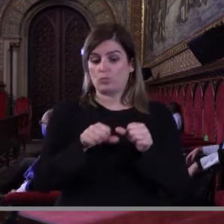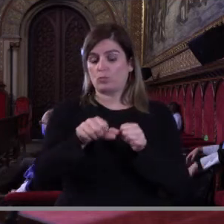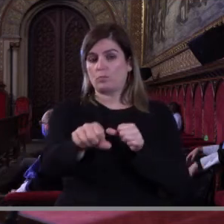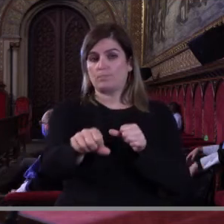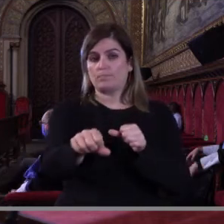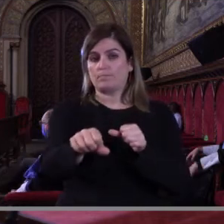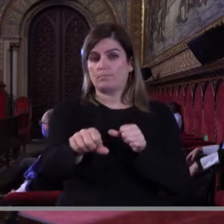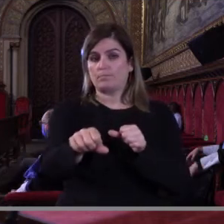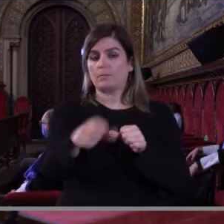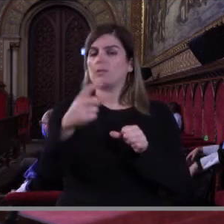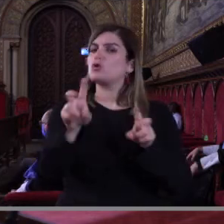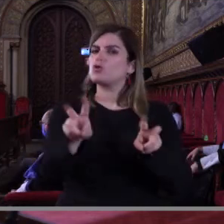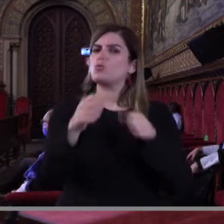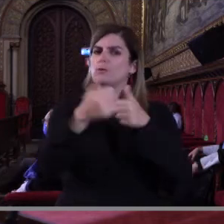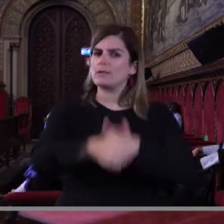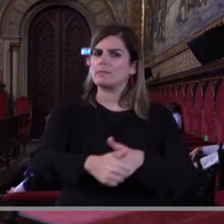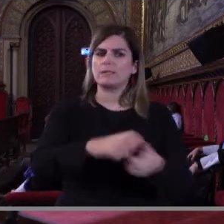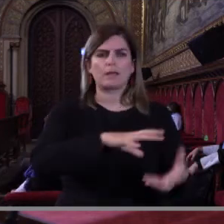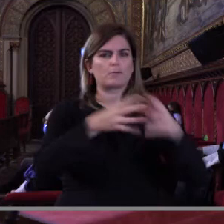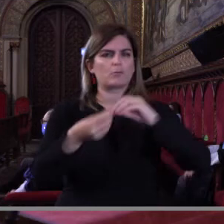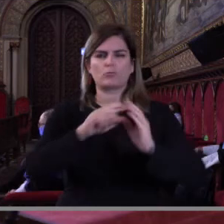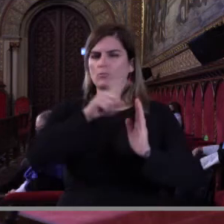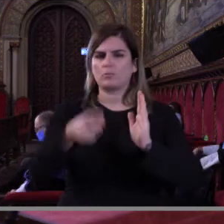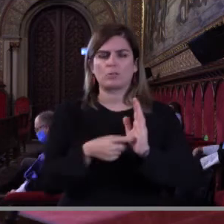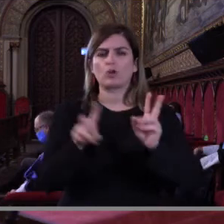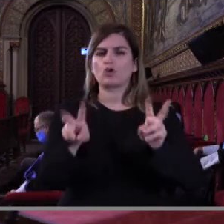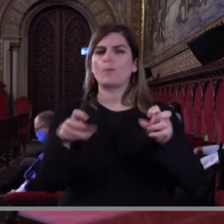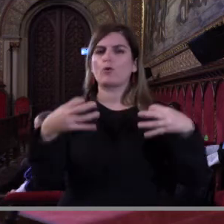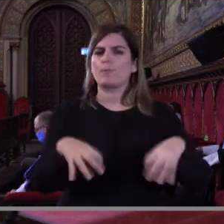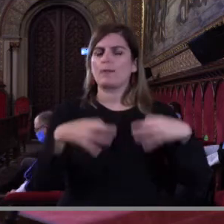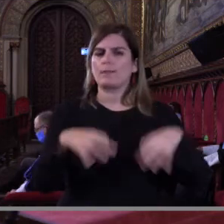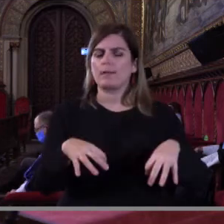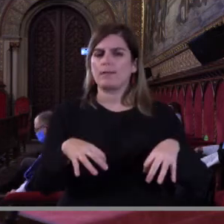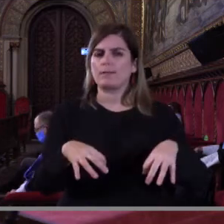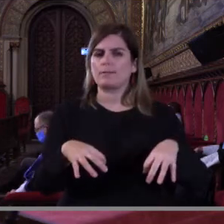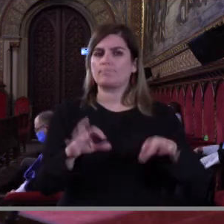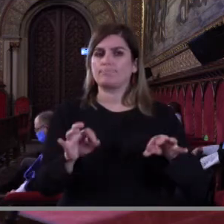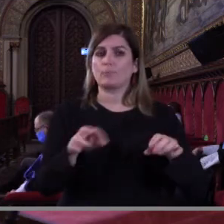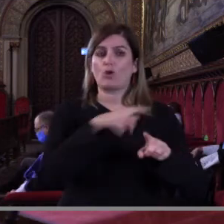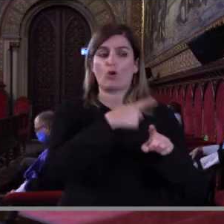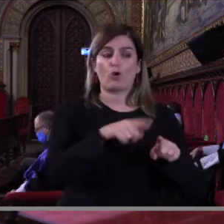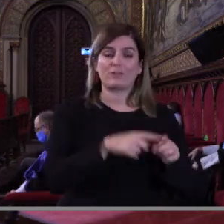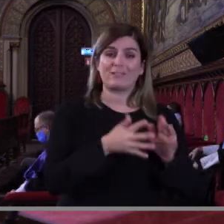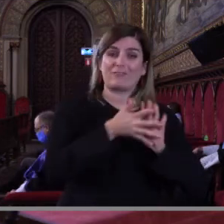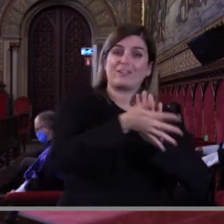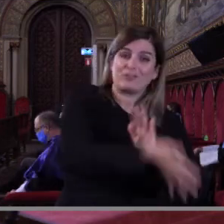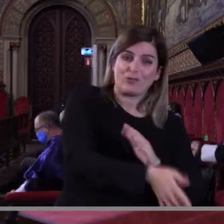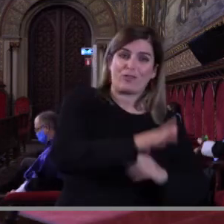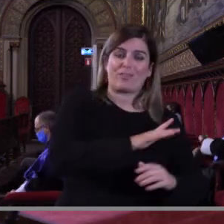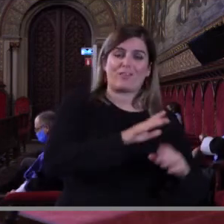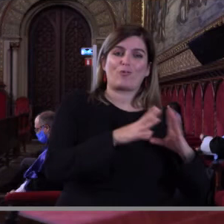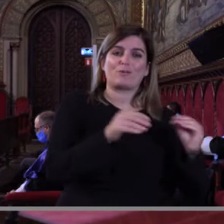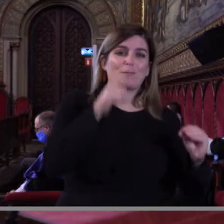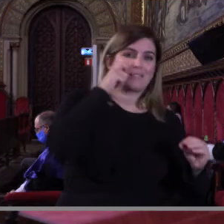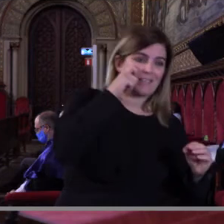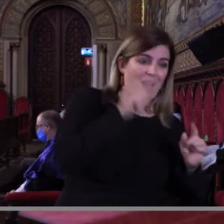és un curs de nous reptes, de plena adaptació a la nova normalitat, de coexistència entre el que ens defineix com a universitat presencial